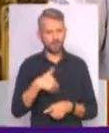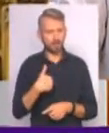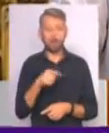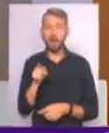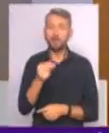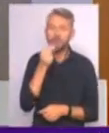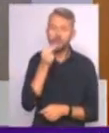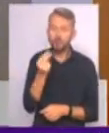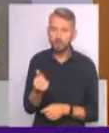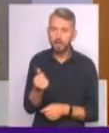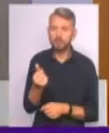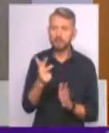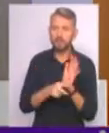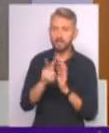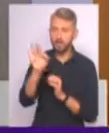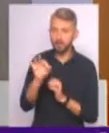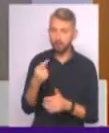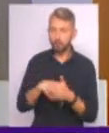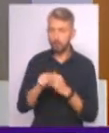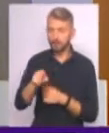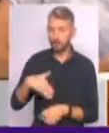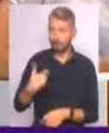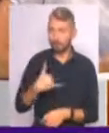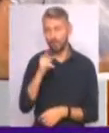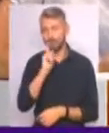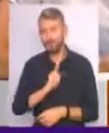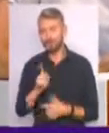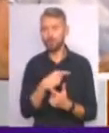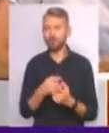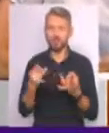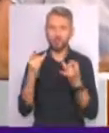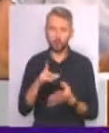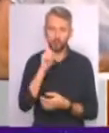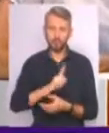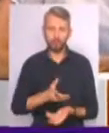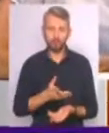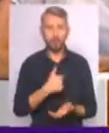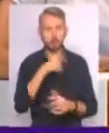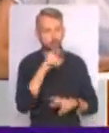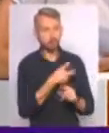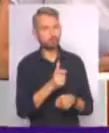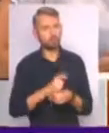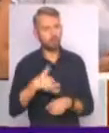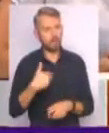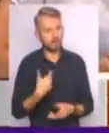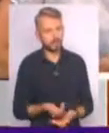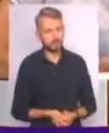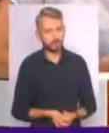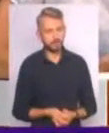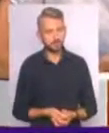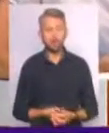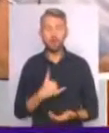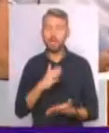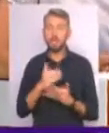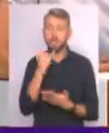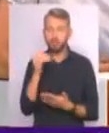вот 82% от того, что это корисно и смачно, чи просто смачно? Ну, я надеюсь, что это более полезно. У нас есть